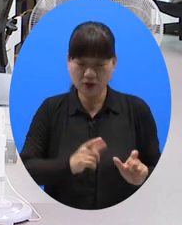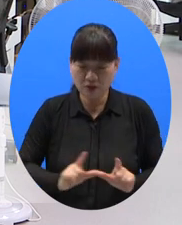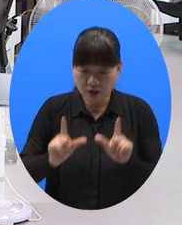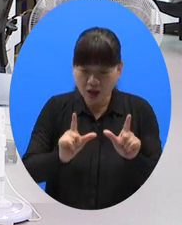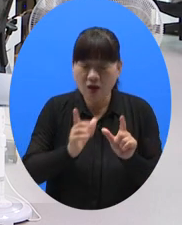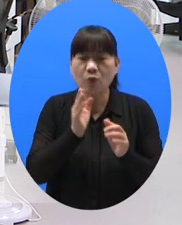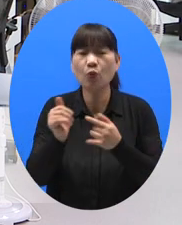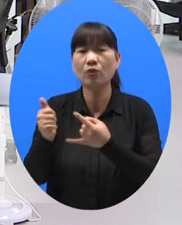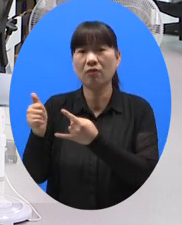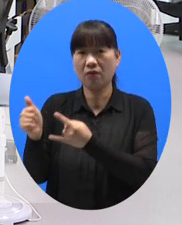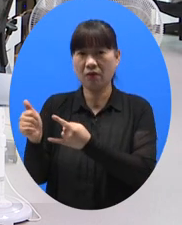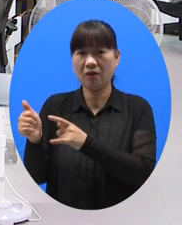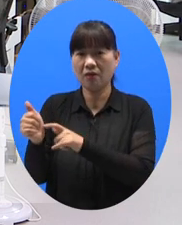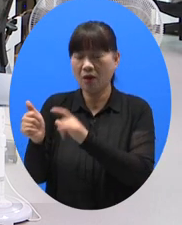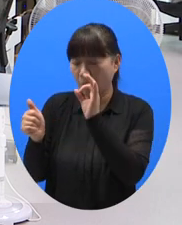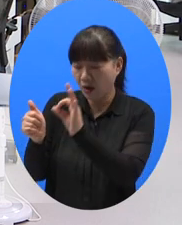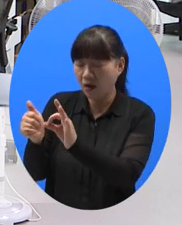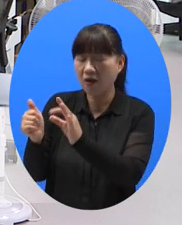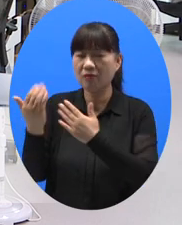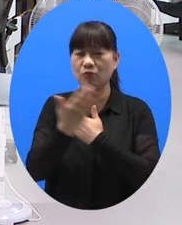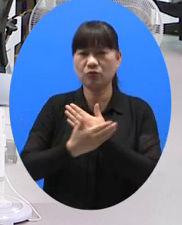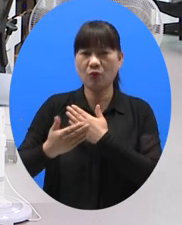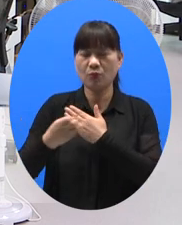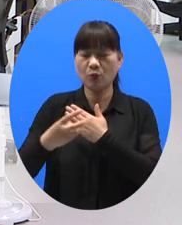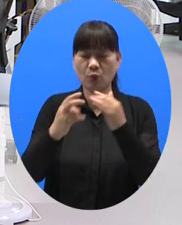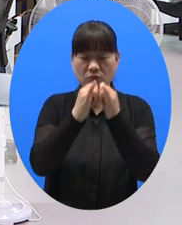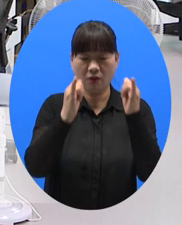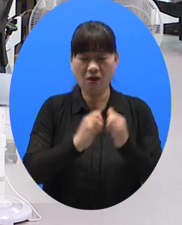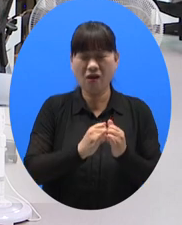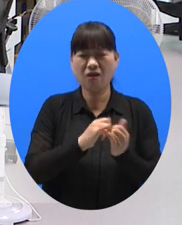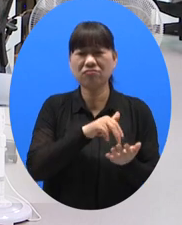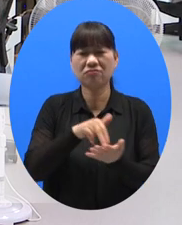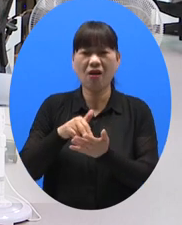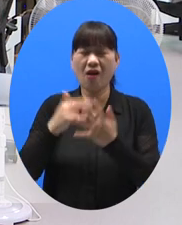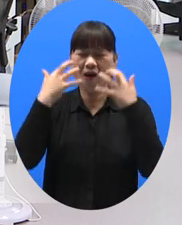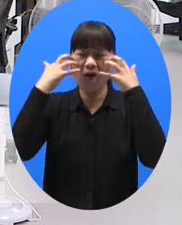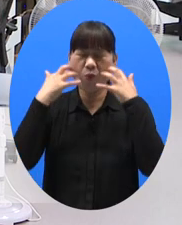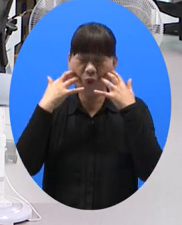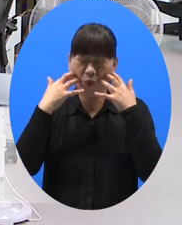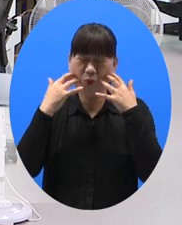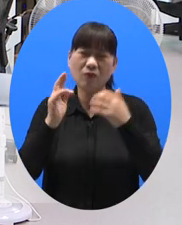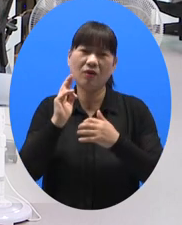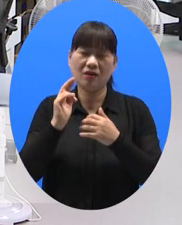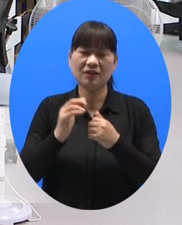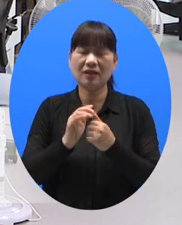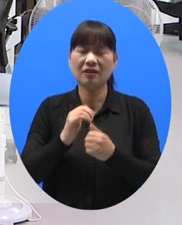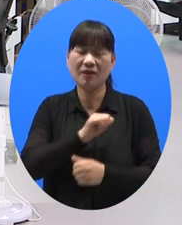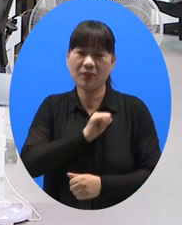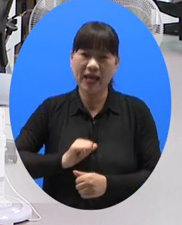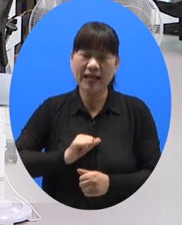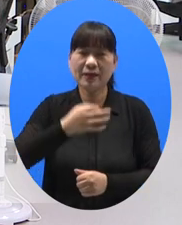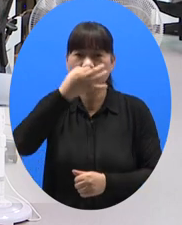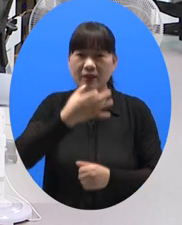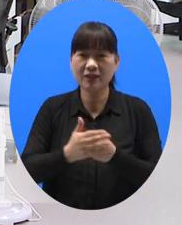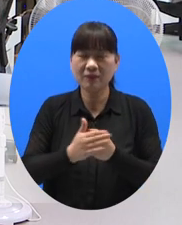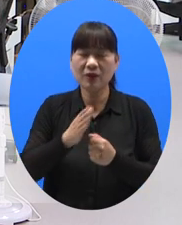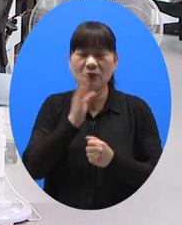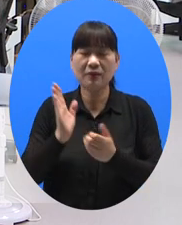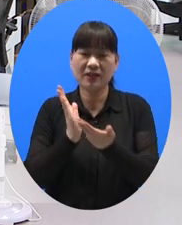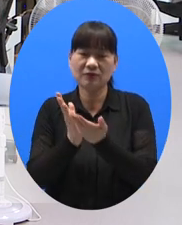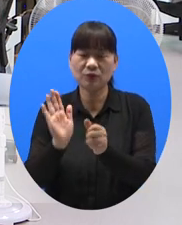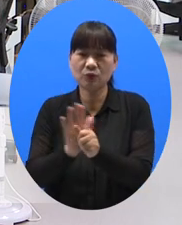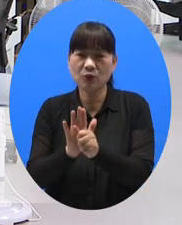사시는 어르신의 경우에는 신체적으로나 사회적으로 폭염에 더욱 취약하기 때문에 노인 맞춤 돌봄